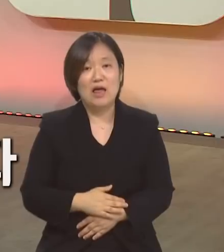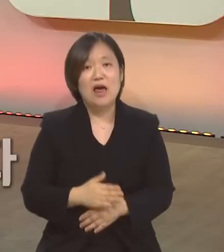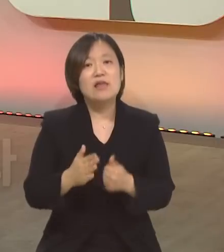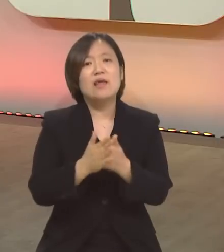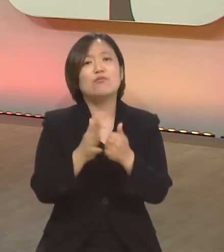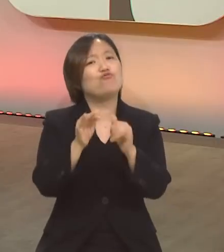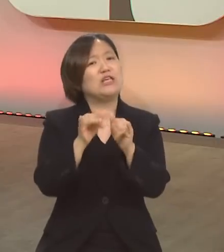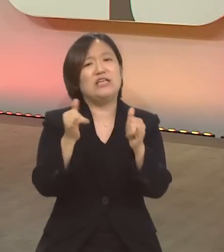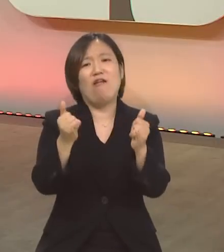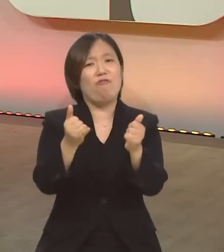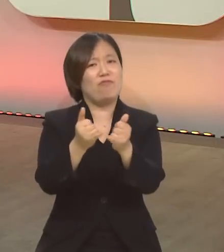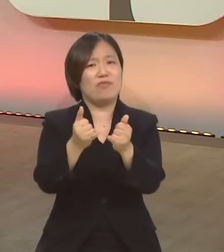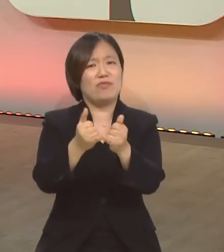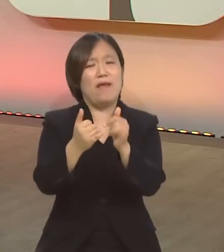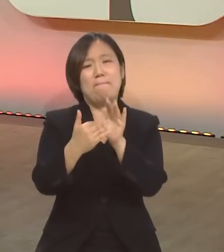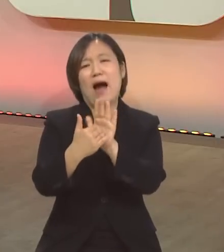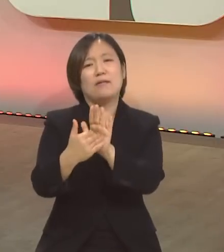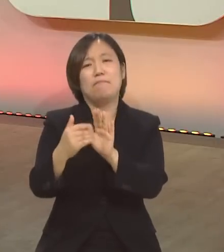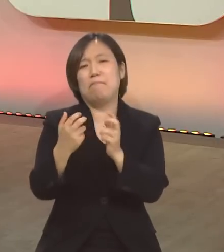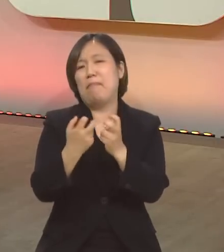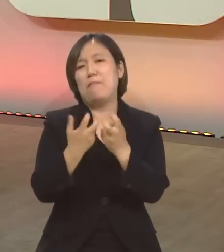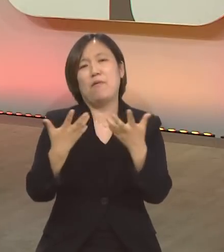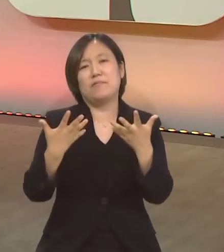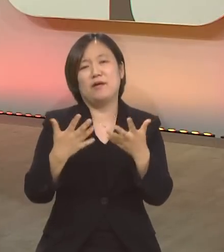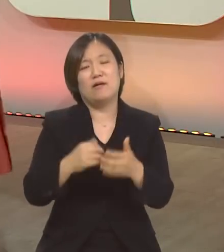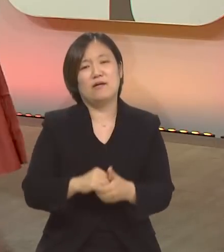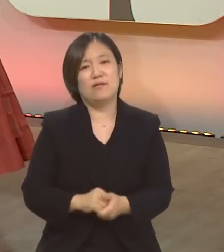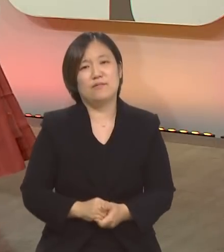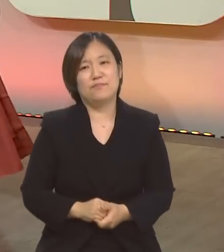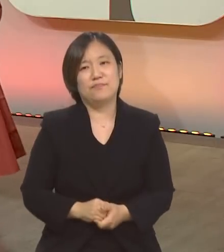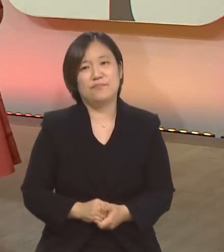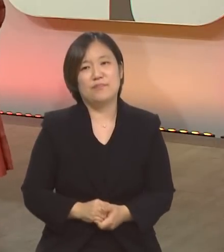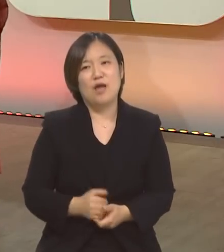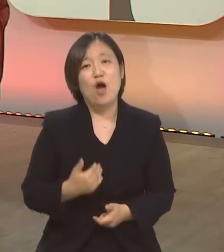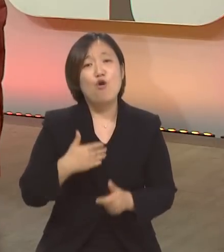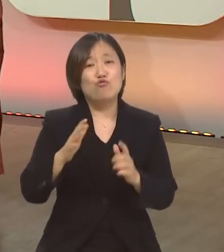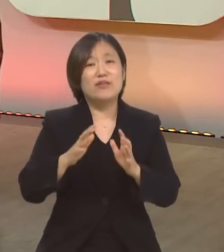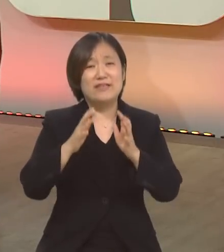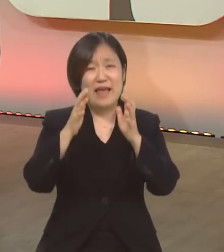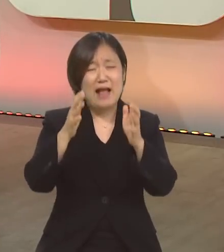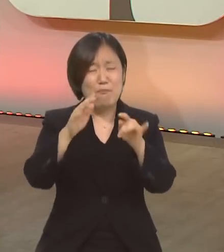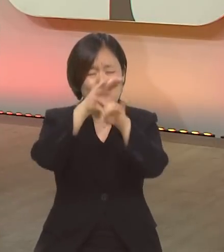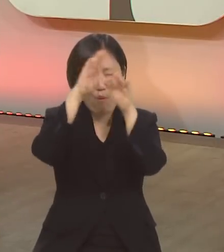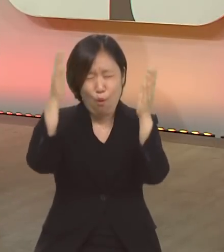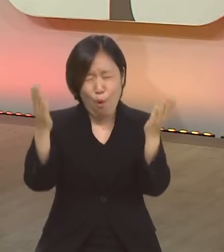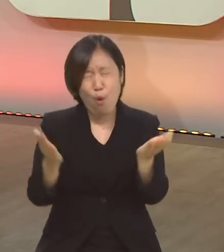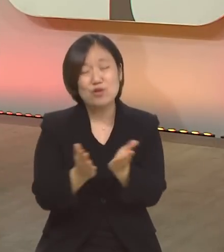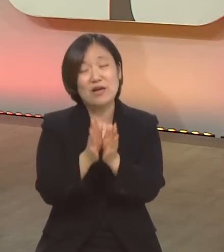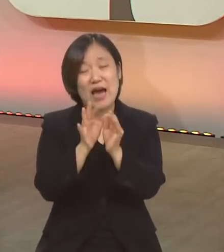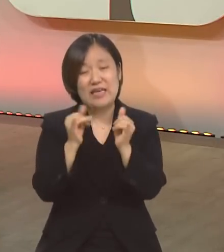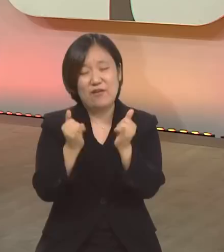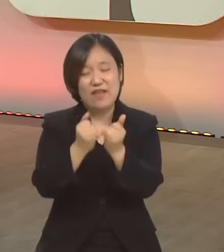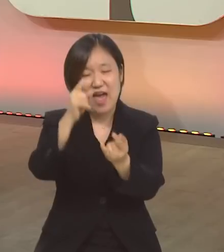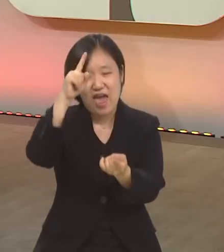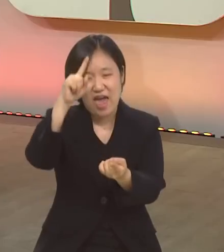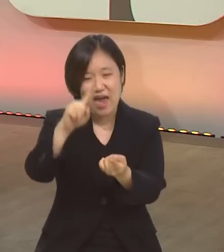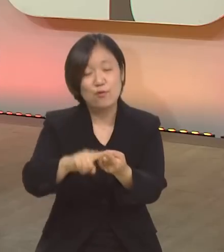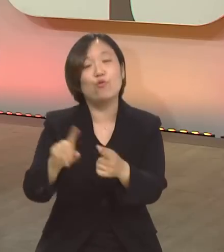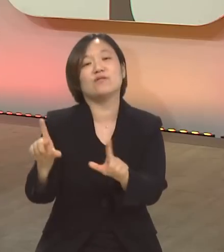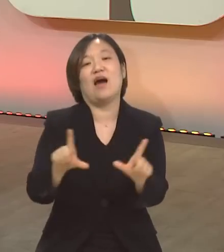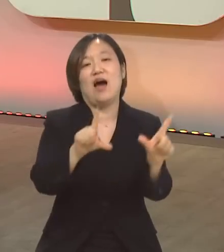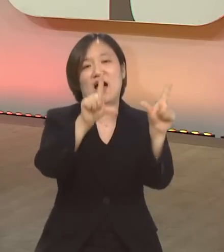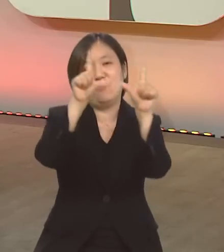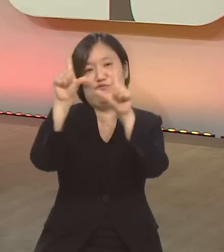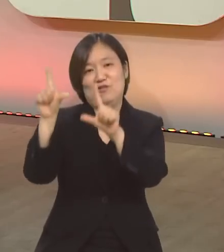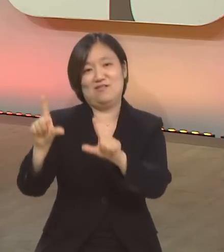거는 막을 수가 없죠이 세상에 존재 자체가 인연따라 일어나고 인연따라 사라지는 건데 그래서이